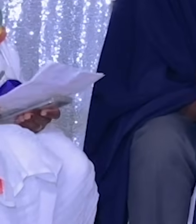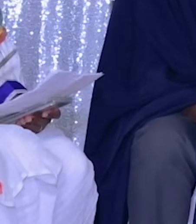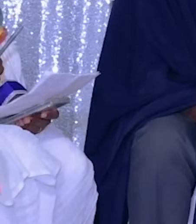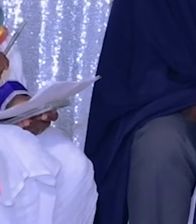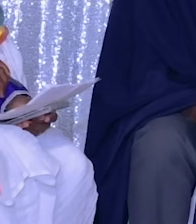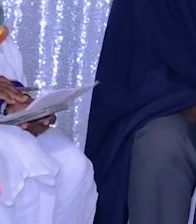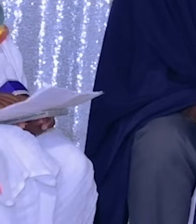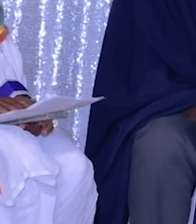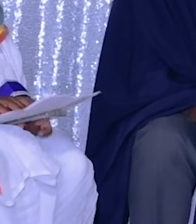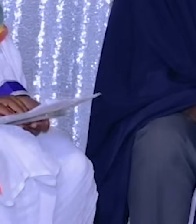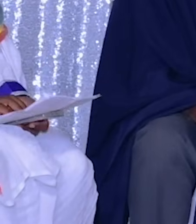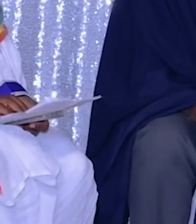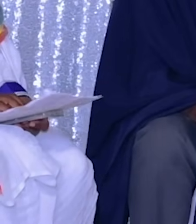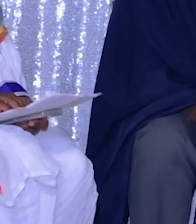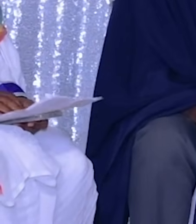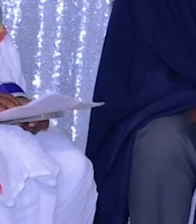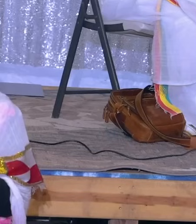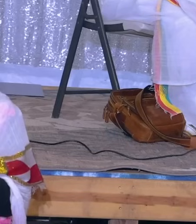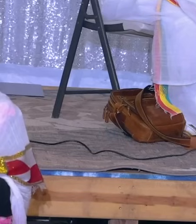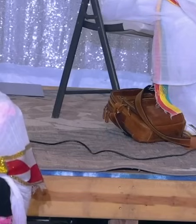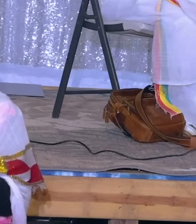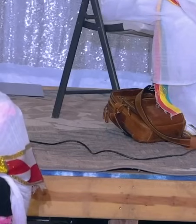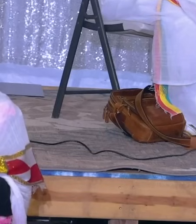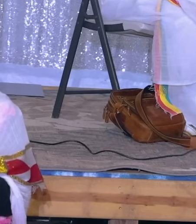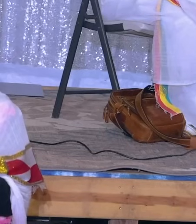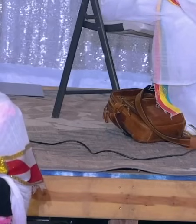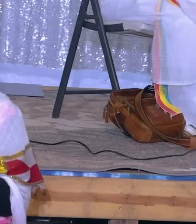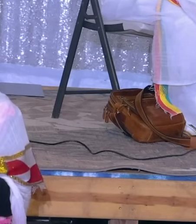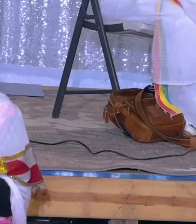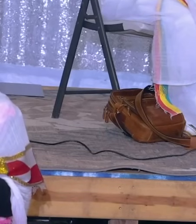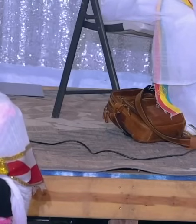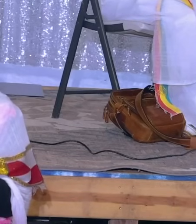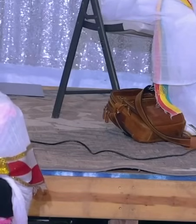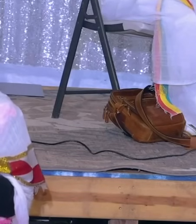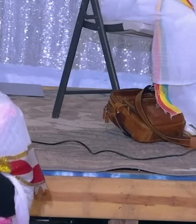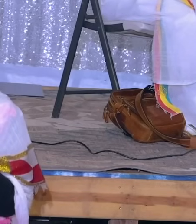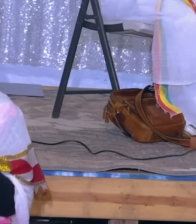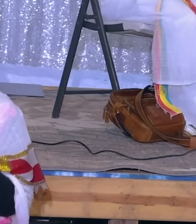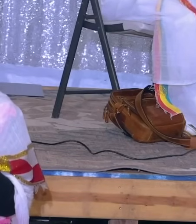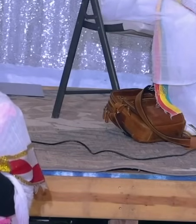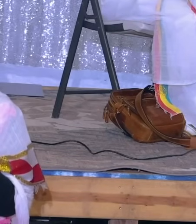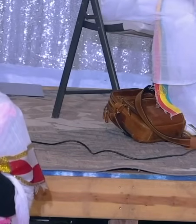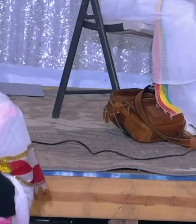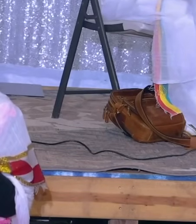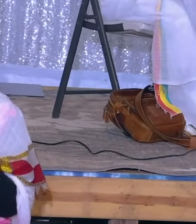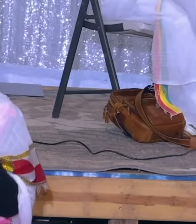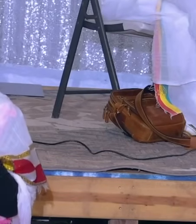ጥያቄውን በተመለከተ እኔ ያለኝን መረዳት ከመናገሬ በፊት